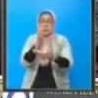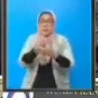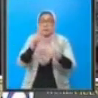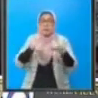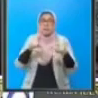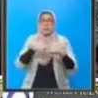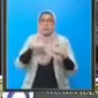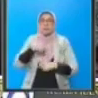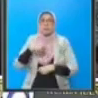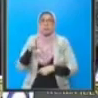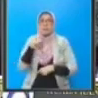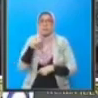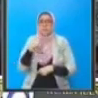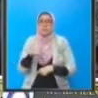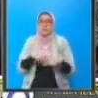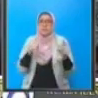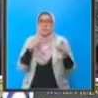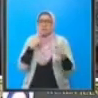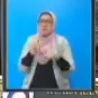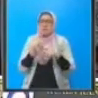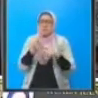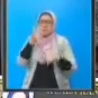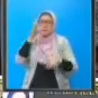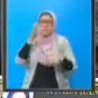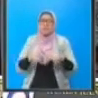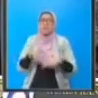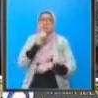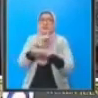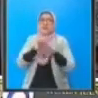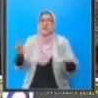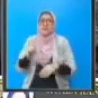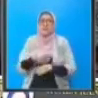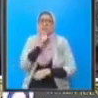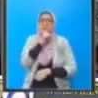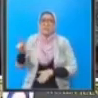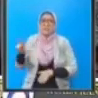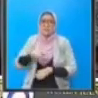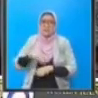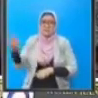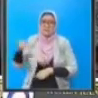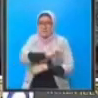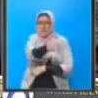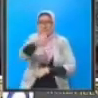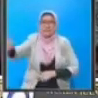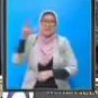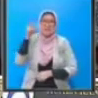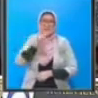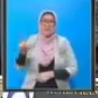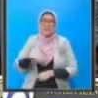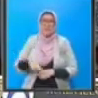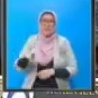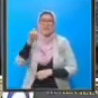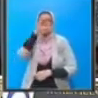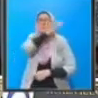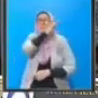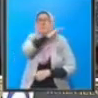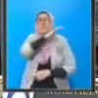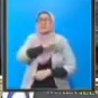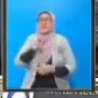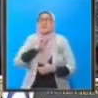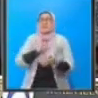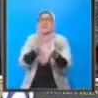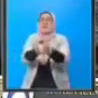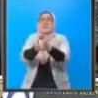saya tahu Sopian Hadi Lebakharjo ini telah jenazah yang lain dan Allah saya minta saya